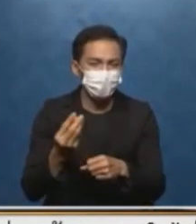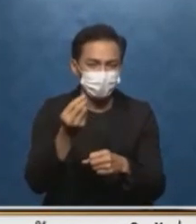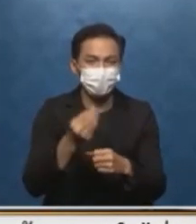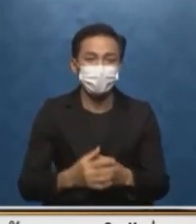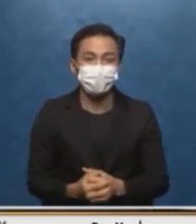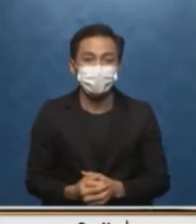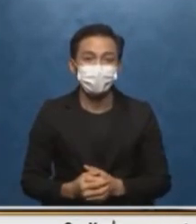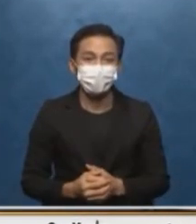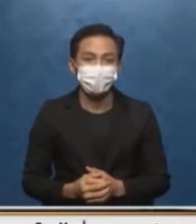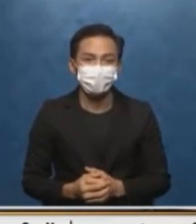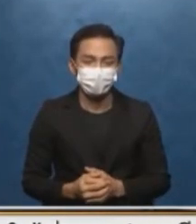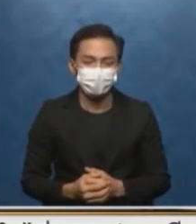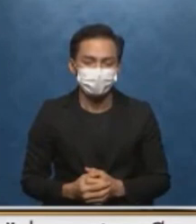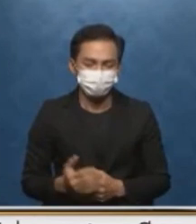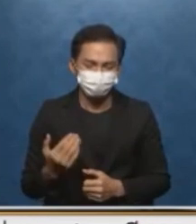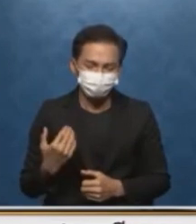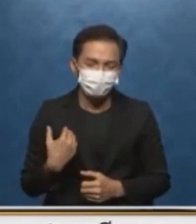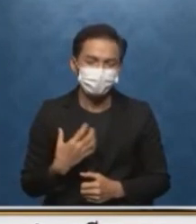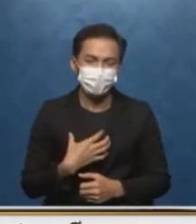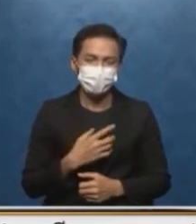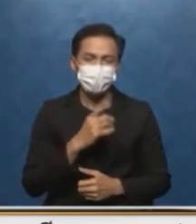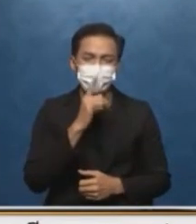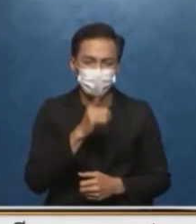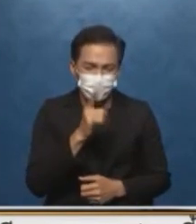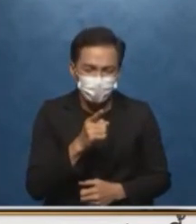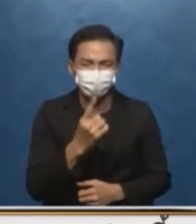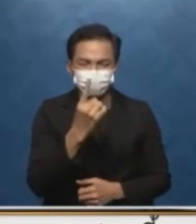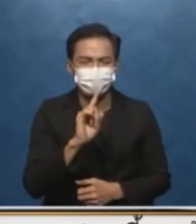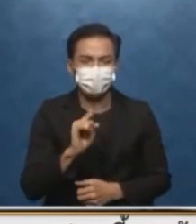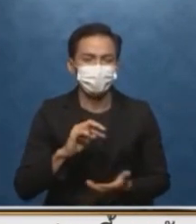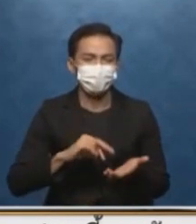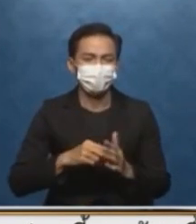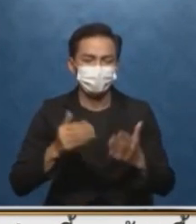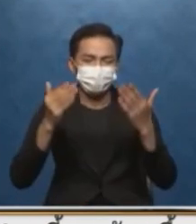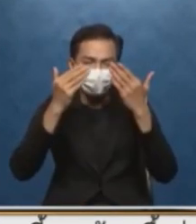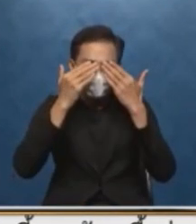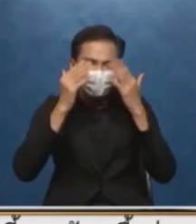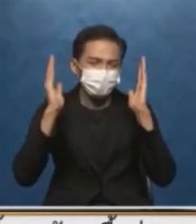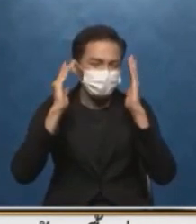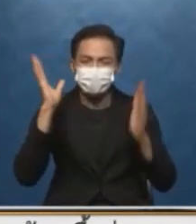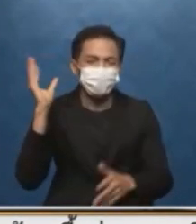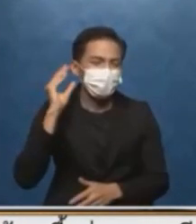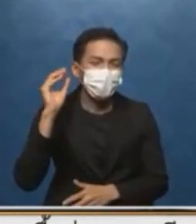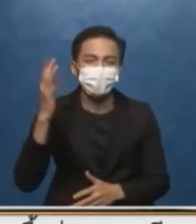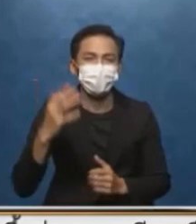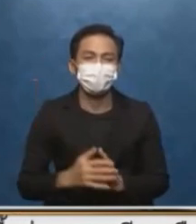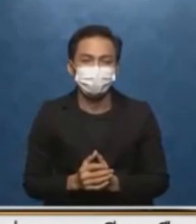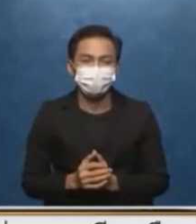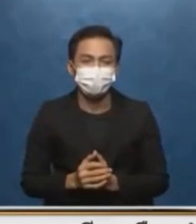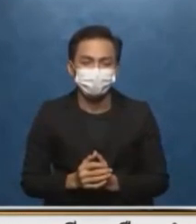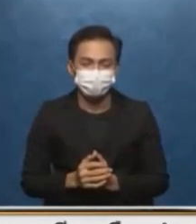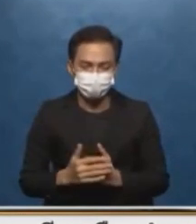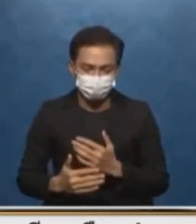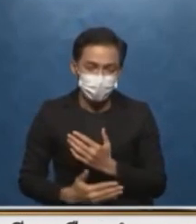อย่างที่ดิฉันขออนุญาตติรัฐบาลนิดนึงคือท่านปิดหูปิดตาแล้วก็เปิดโอกาสให้โรงพย